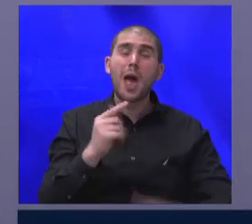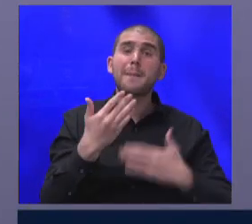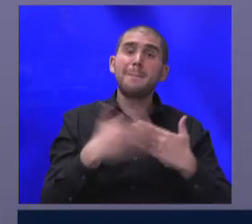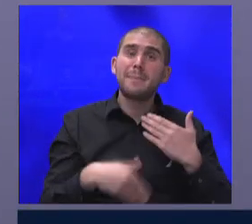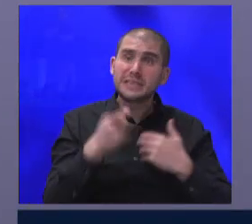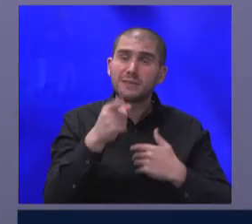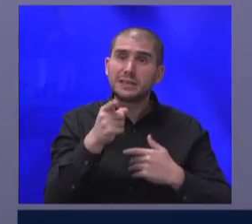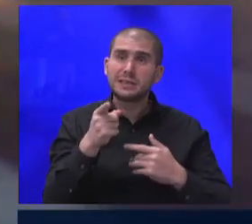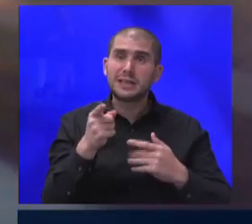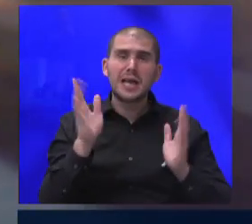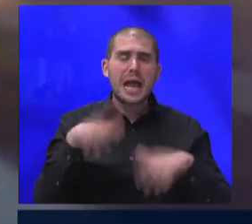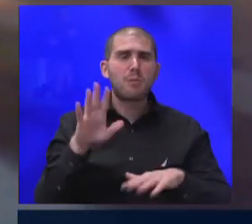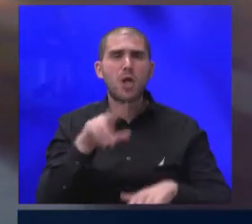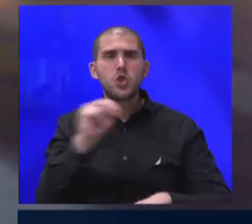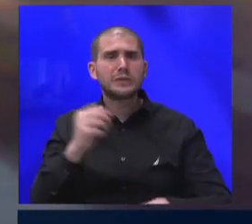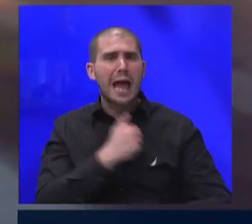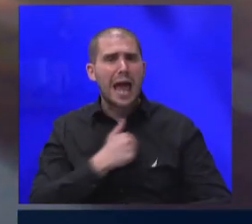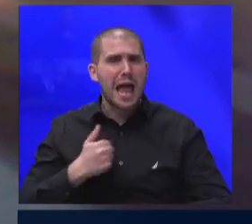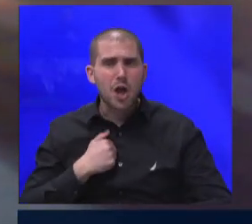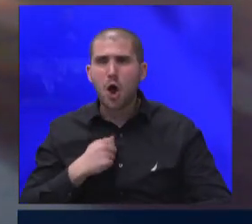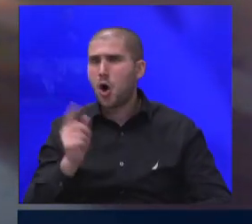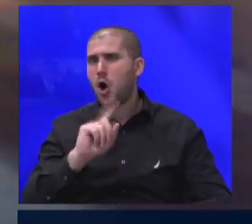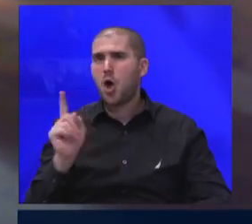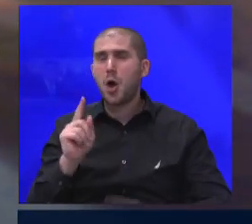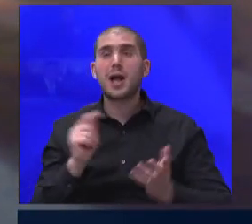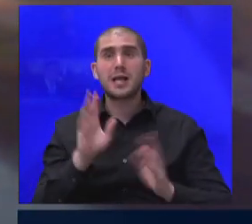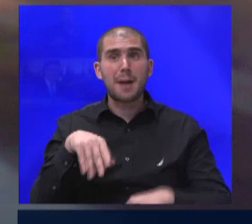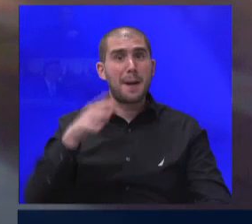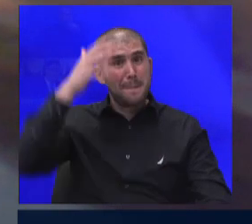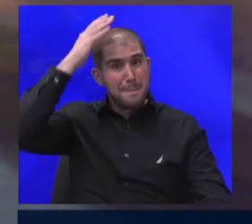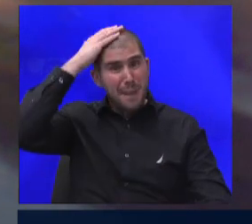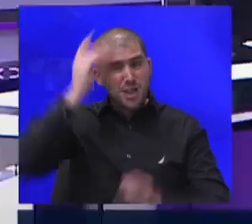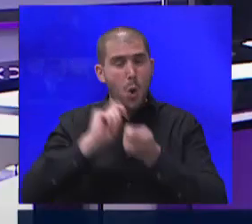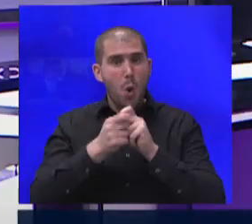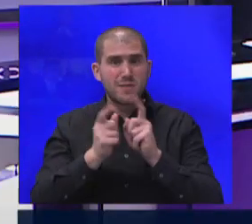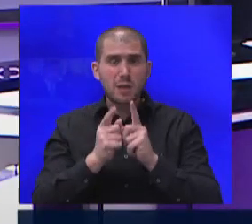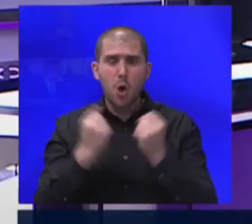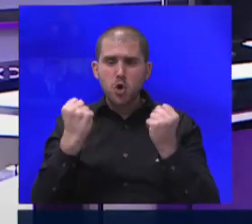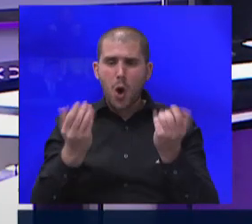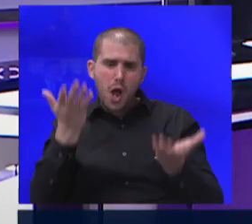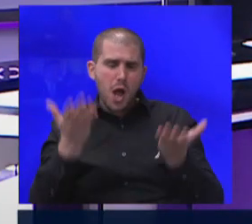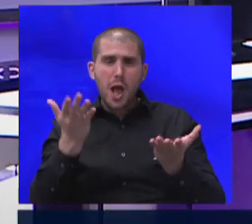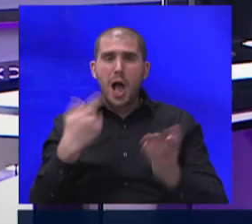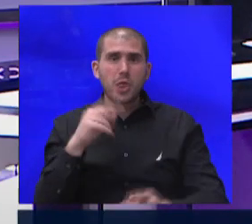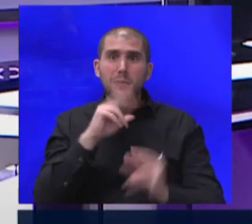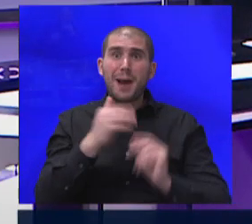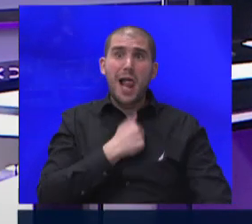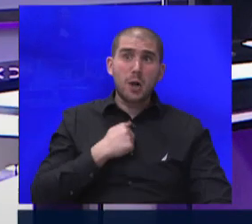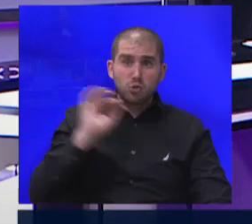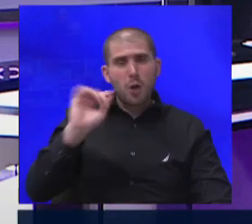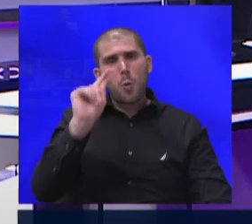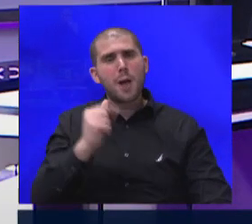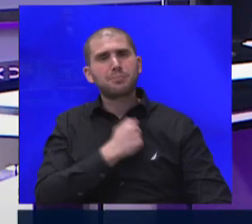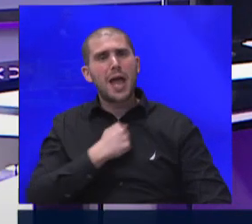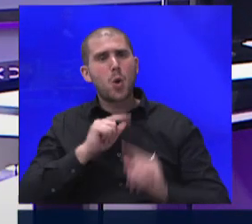של אגו? לא, כי גם בנט שהופך להיות לשון המוזניים, אני לא דיברתי על אגו שלך, יכול להיות שזה אגו של האחרים. יכול